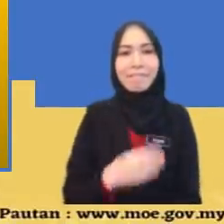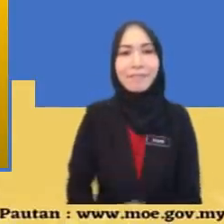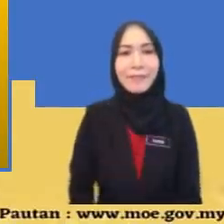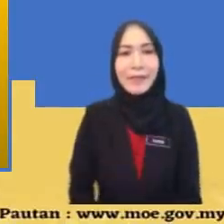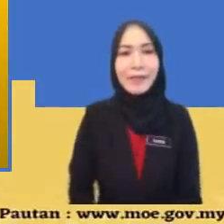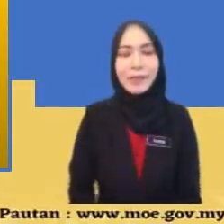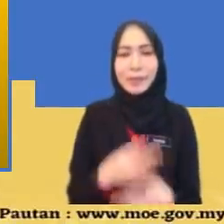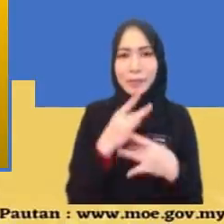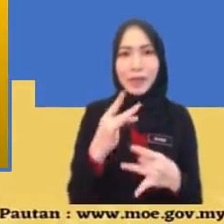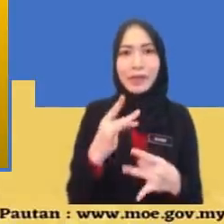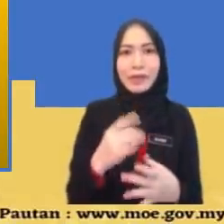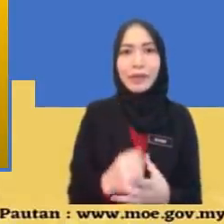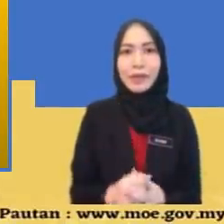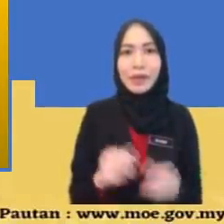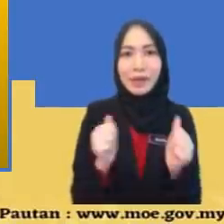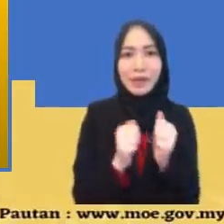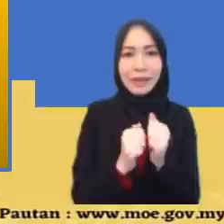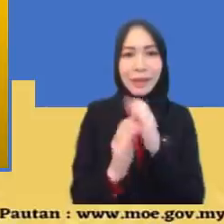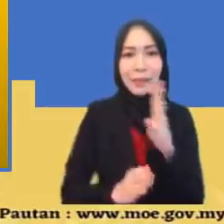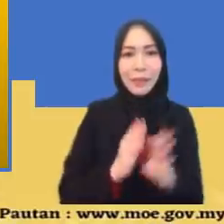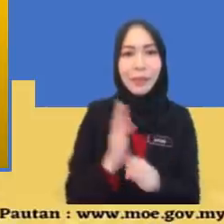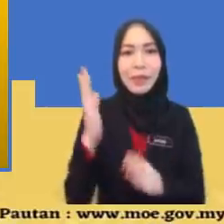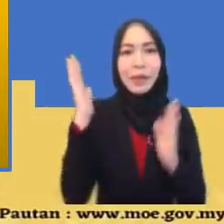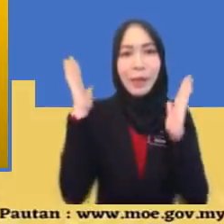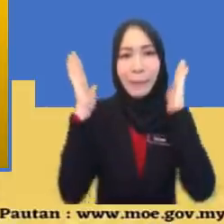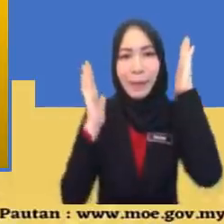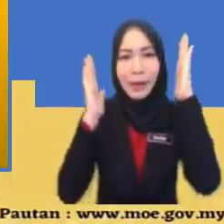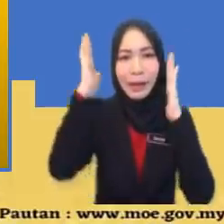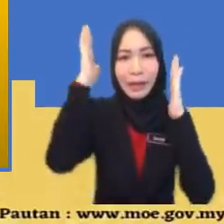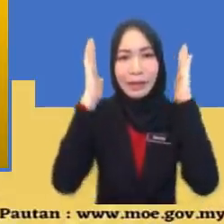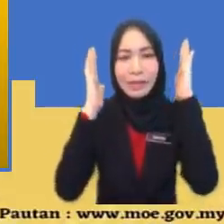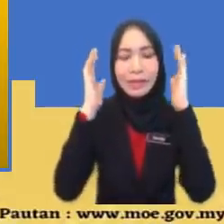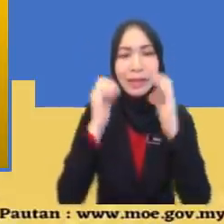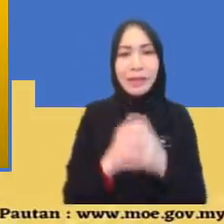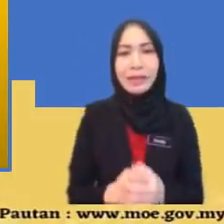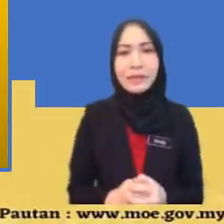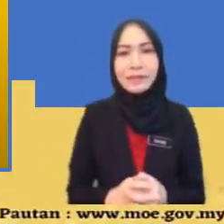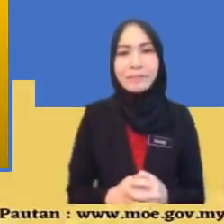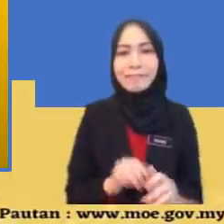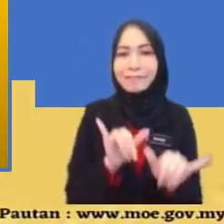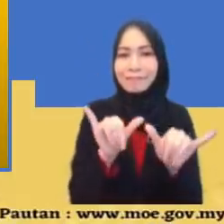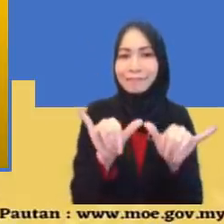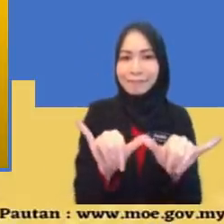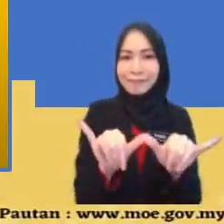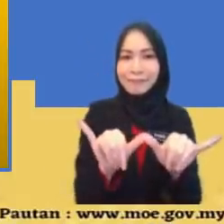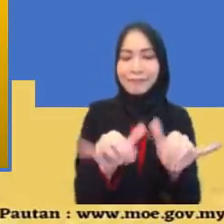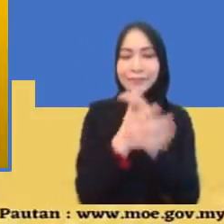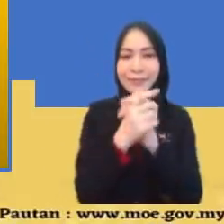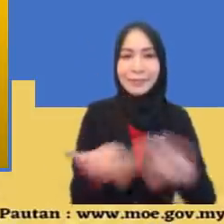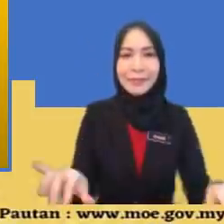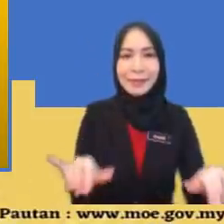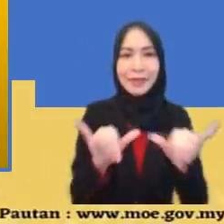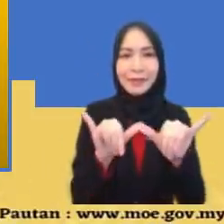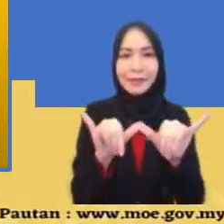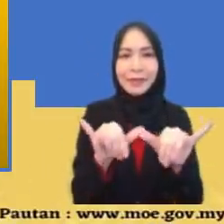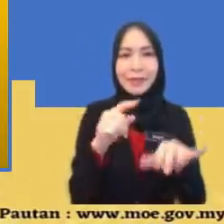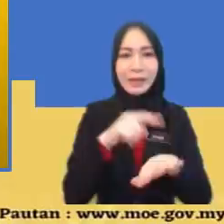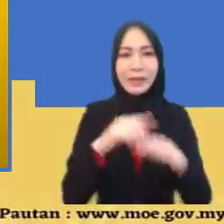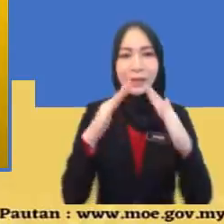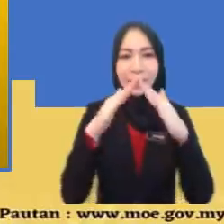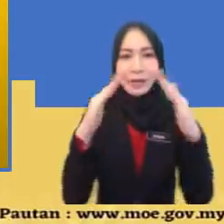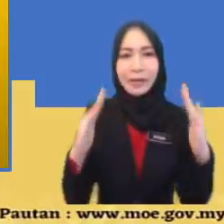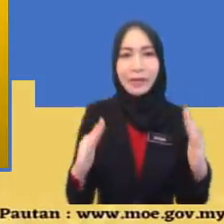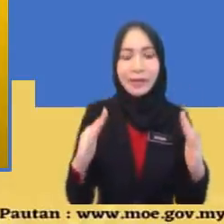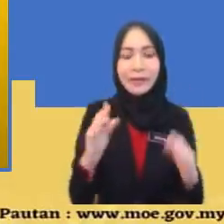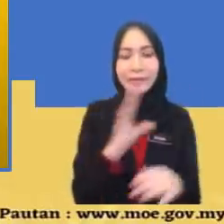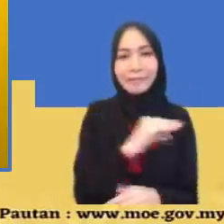yang bertuah ini tetap selamat kekal di rumah cerdas teringat untuk menjaga e-shop